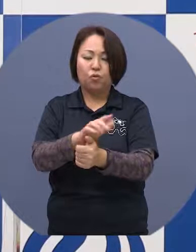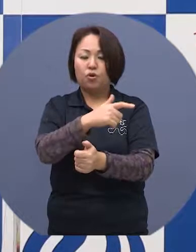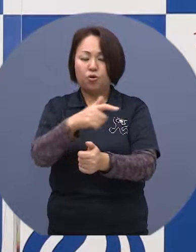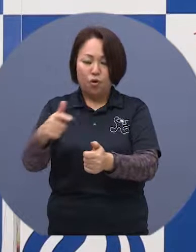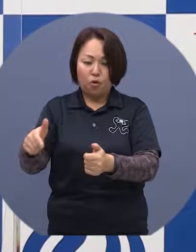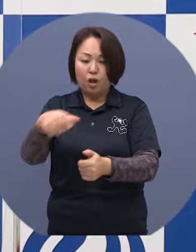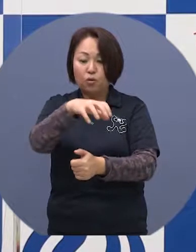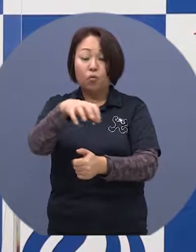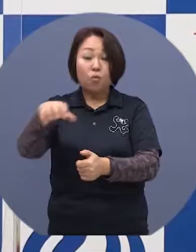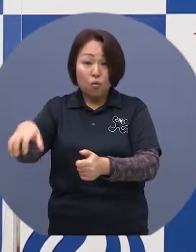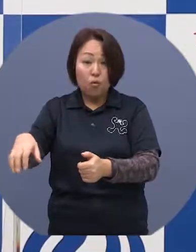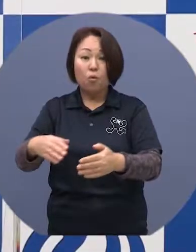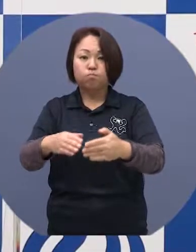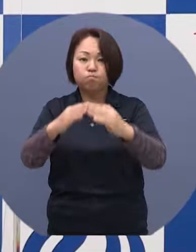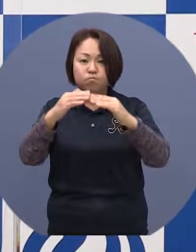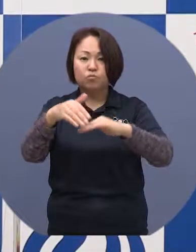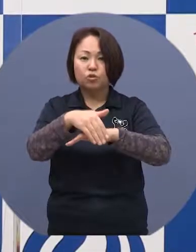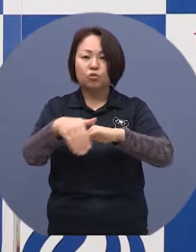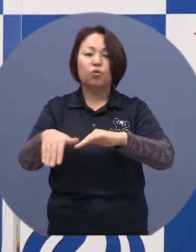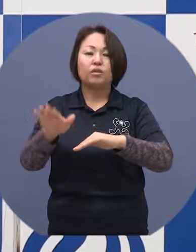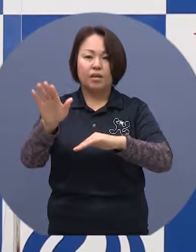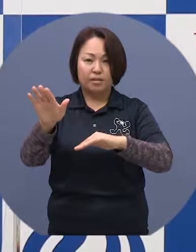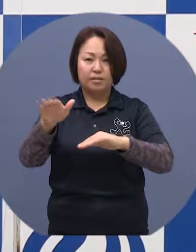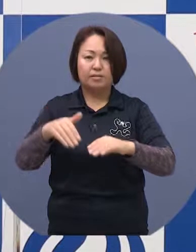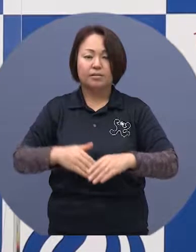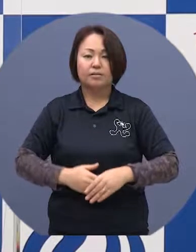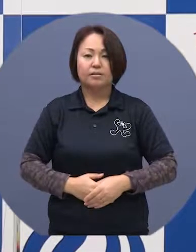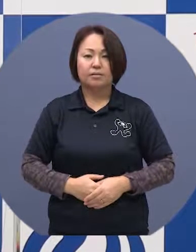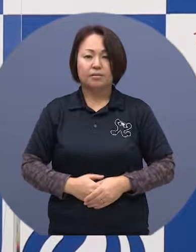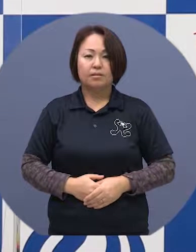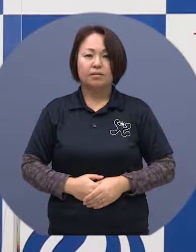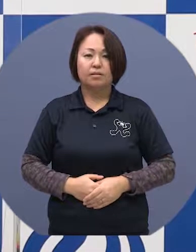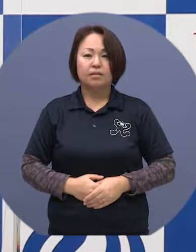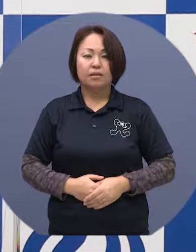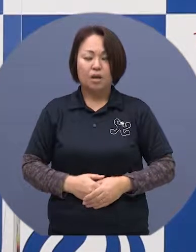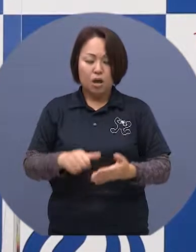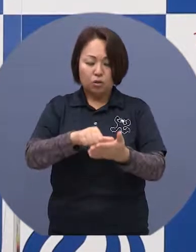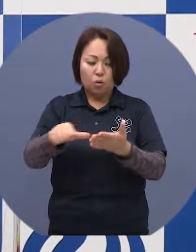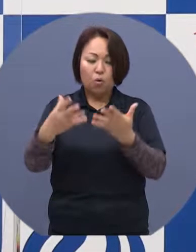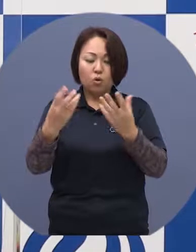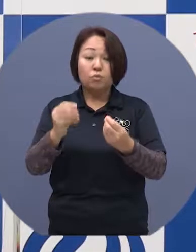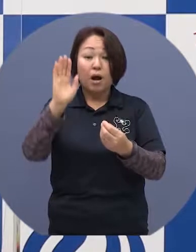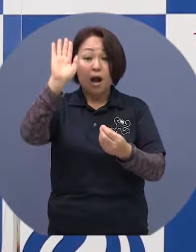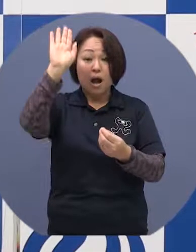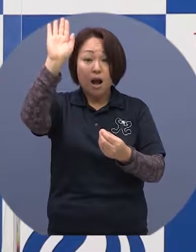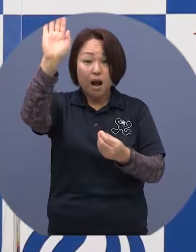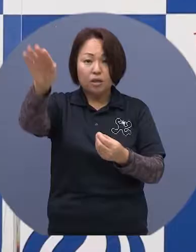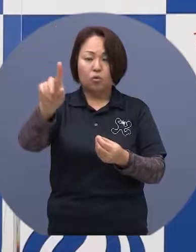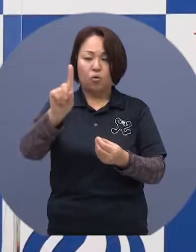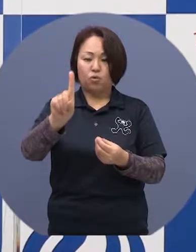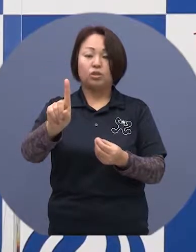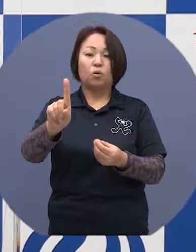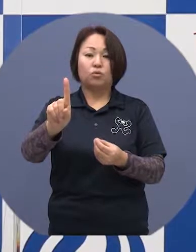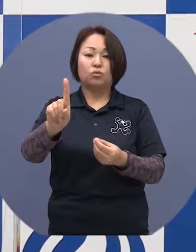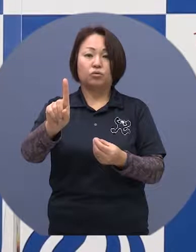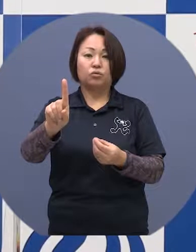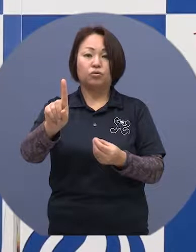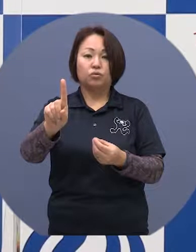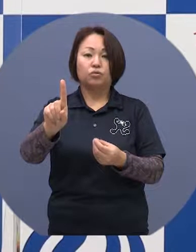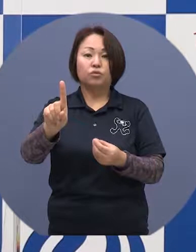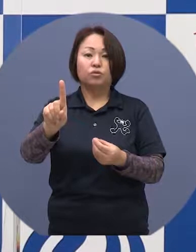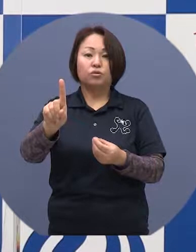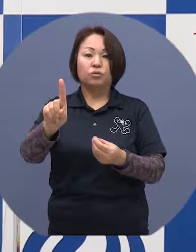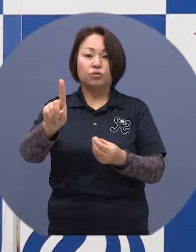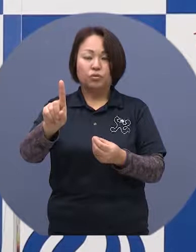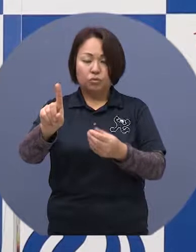ね設けることとしておりますプロフィール登録もあのひとつのブースについては無料体験できるそういった